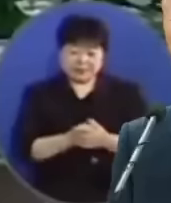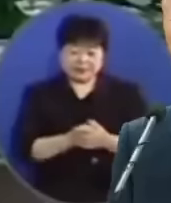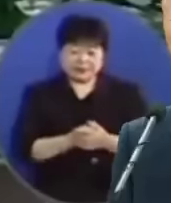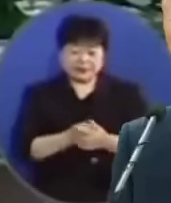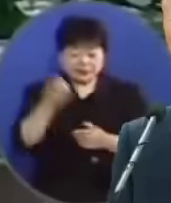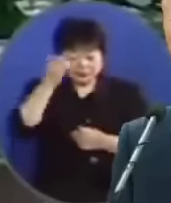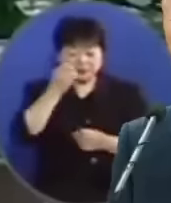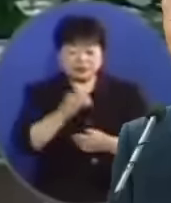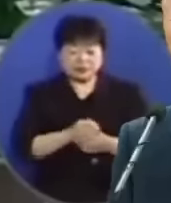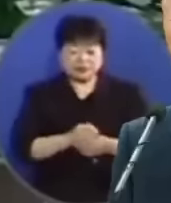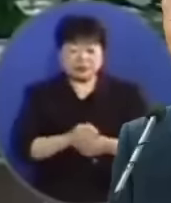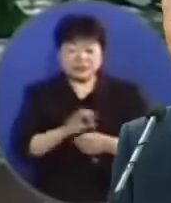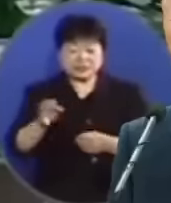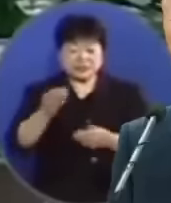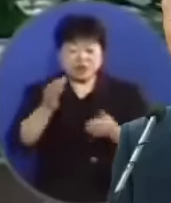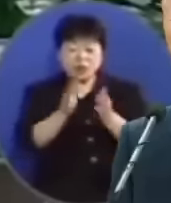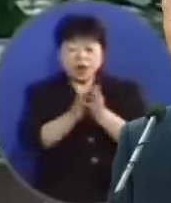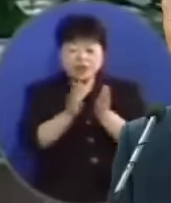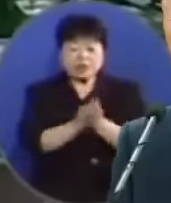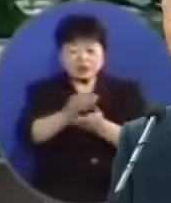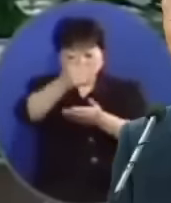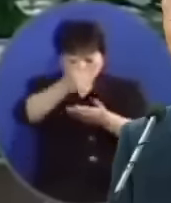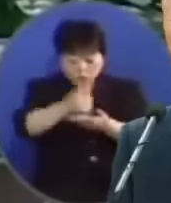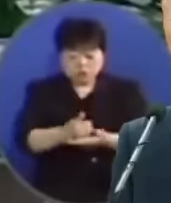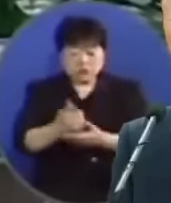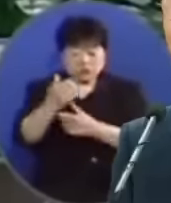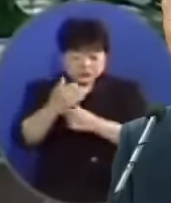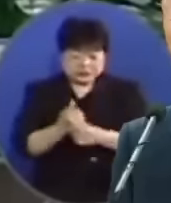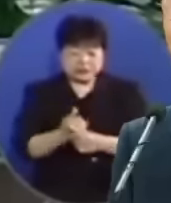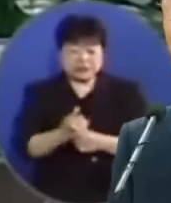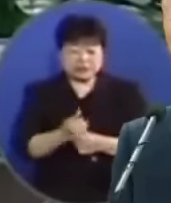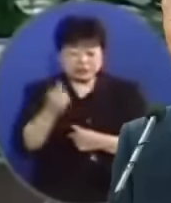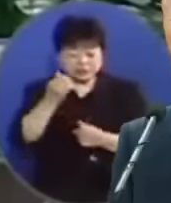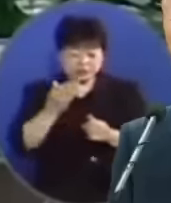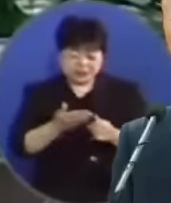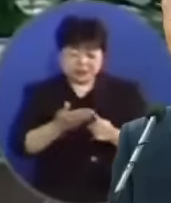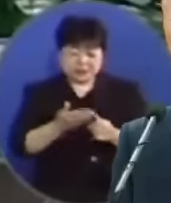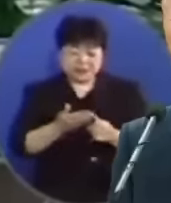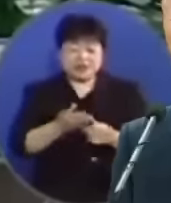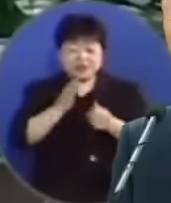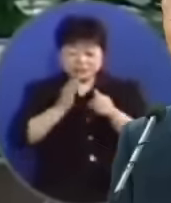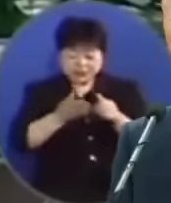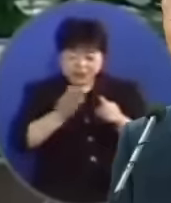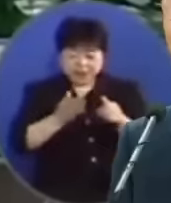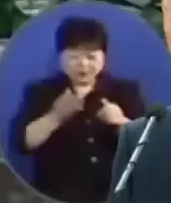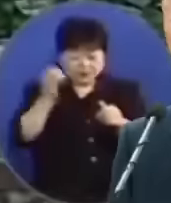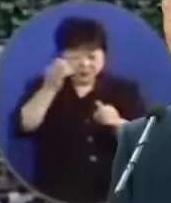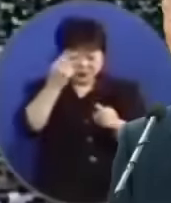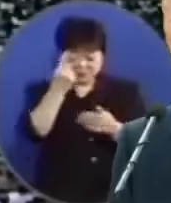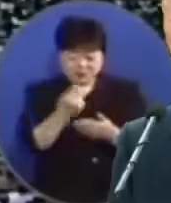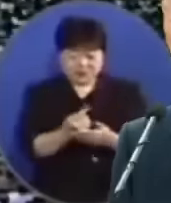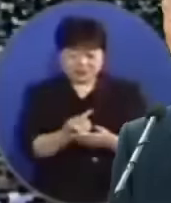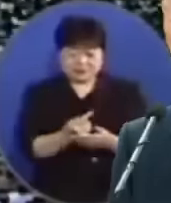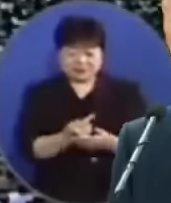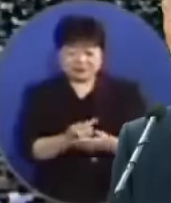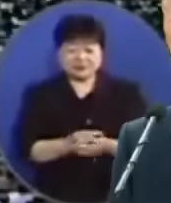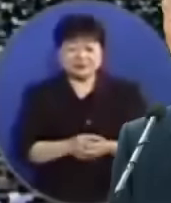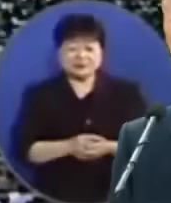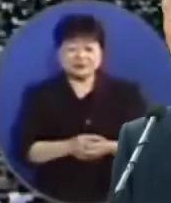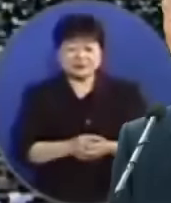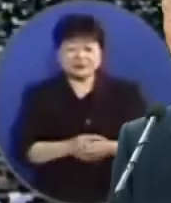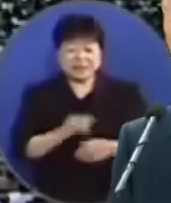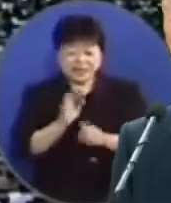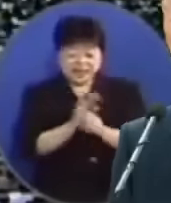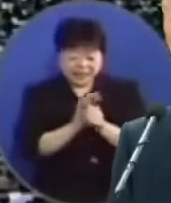우리는 성령님을 늘 인정하고 환영하고 모시드리고 의지하며 성령께 부탁하면 성령이 우리 품성을 바꾸어